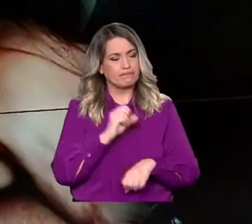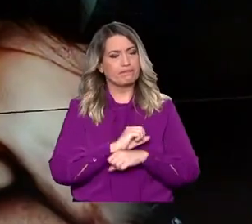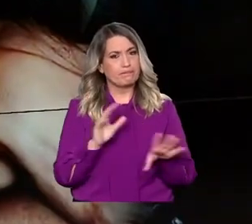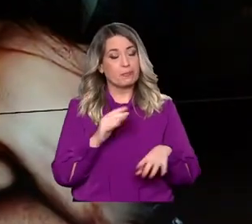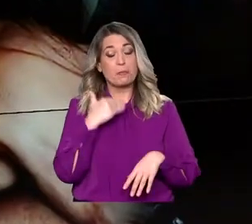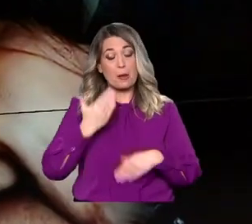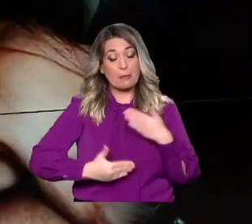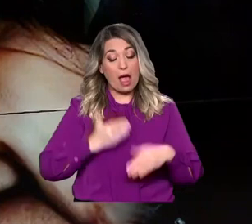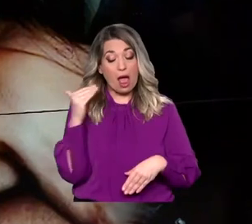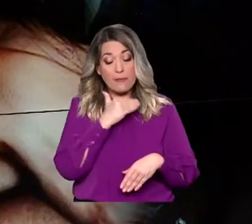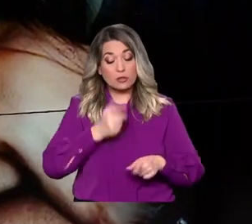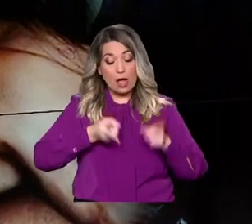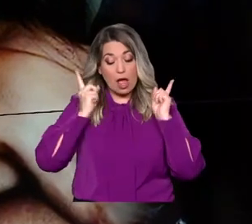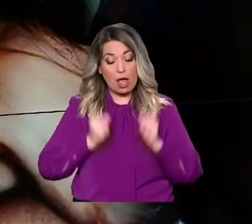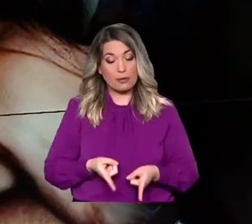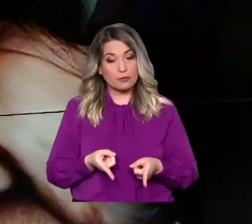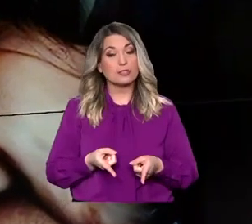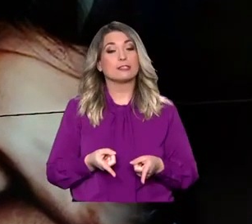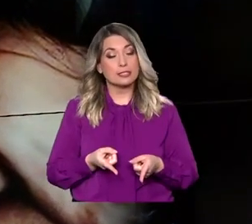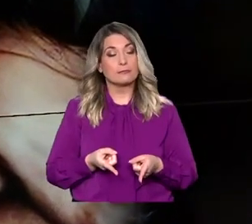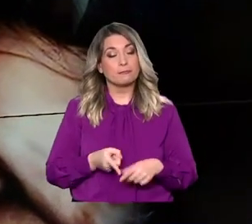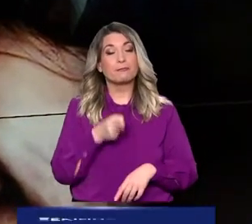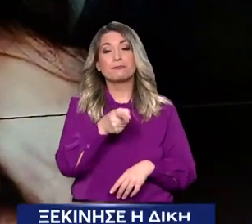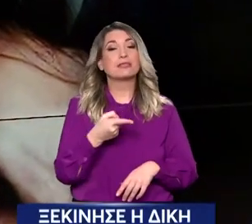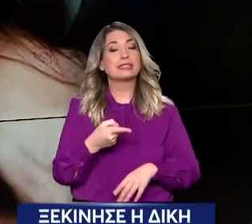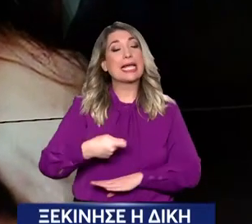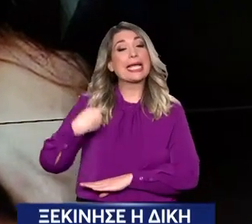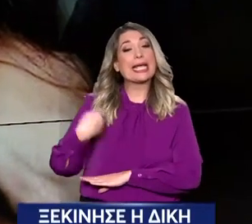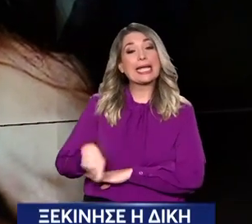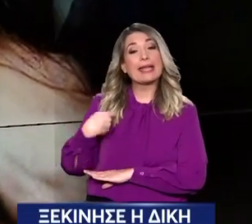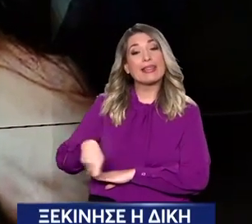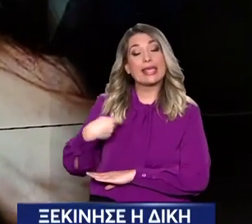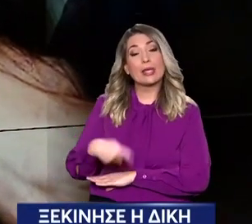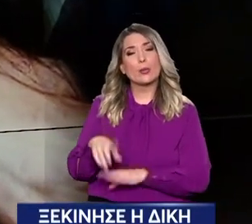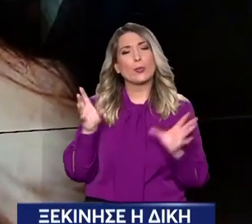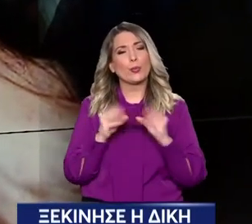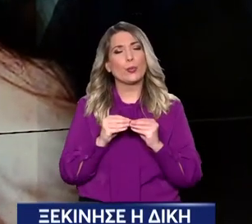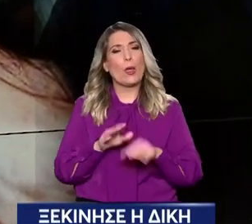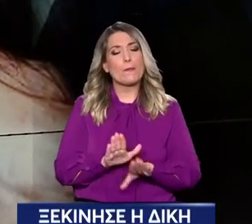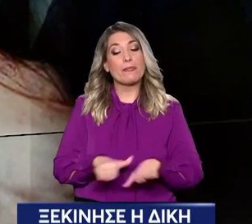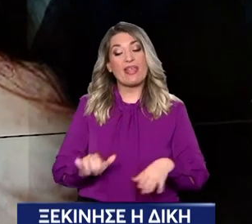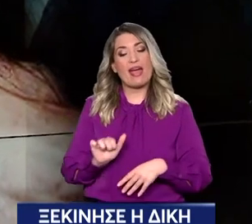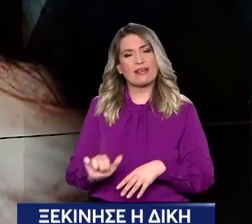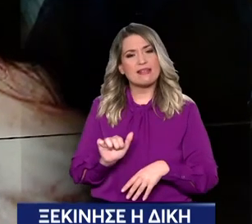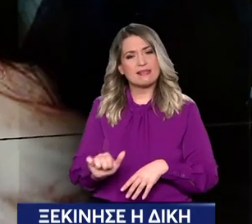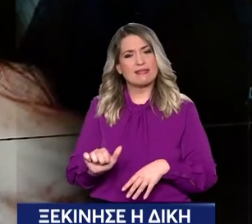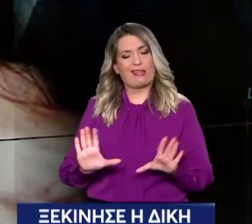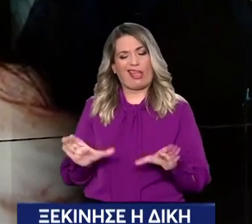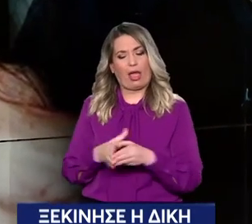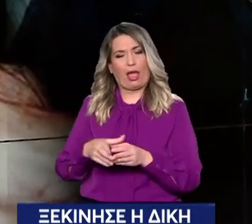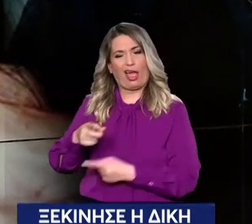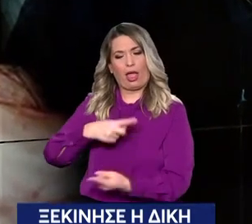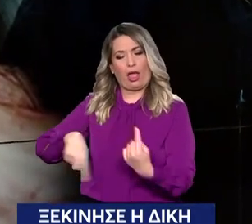τη δίκη του μεγαλύτερου κυκλώματος παιδεραστίας και πολλών ακόμα που εξαρθρώθηκε στον κολωνό